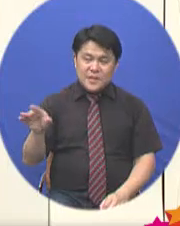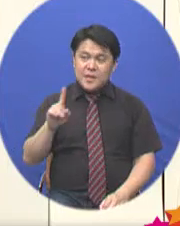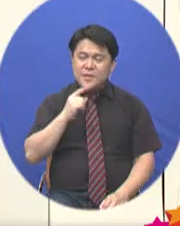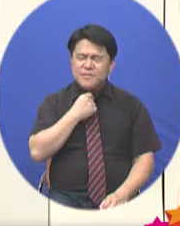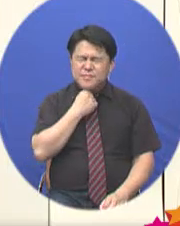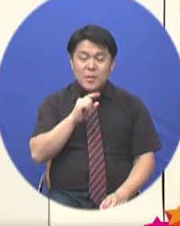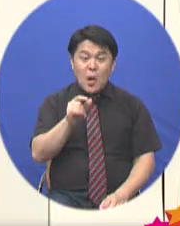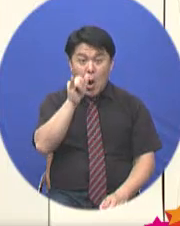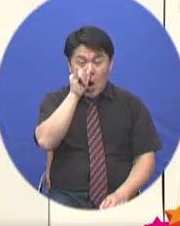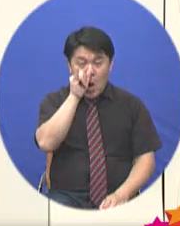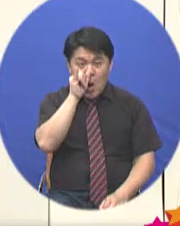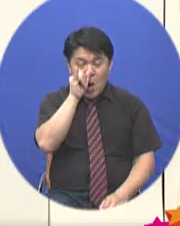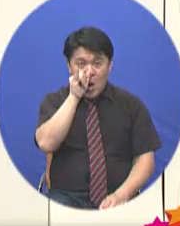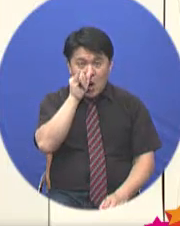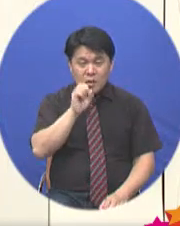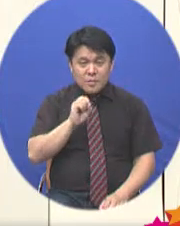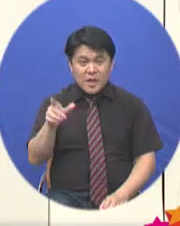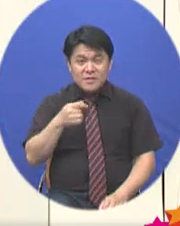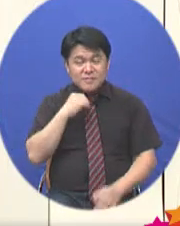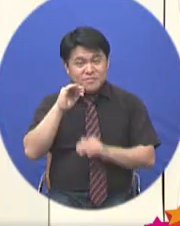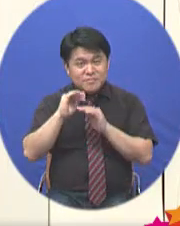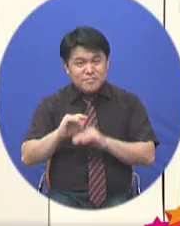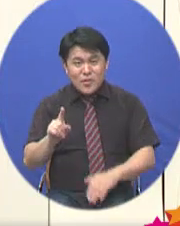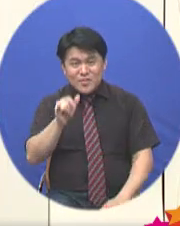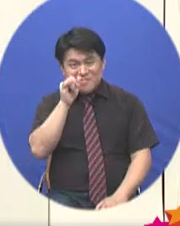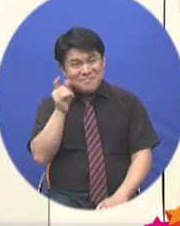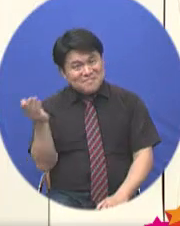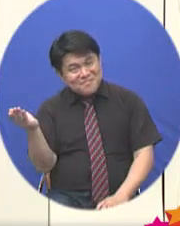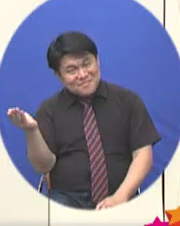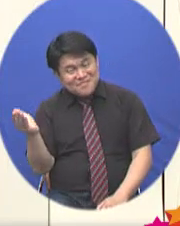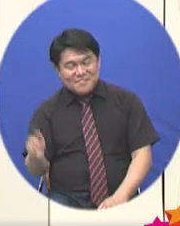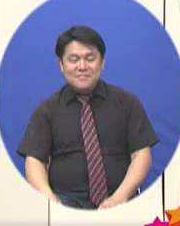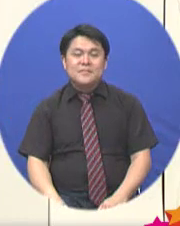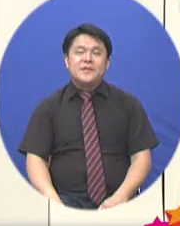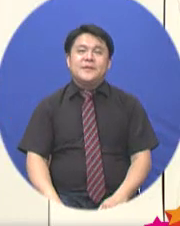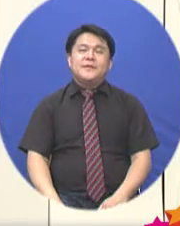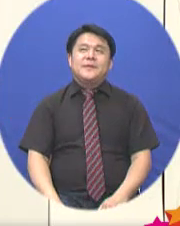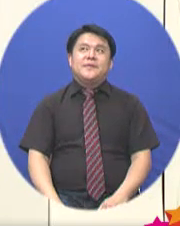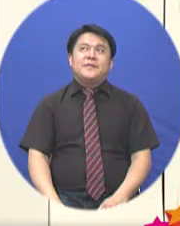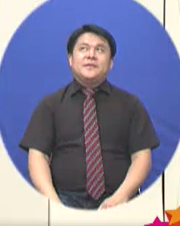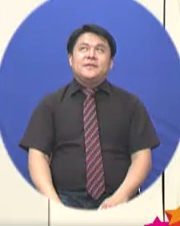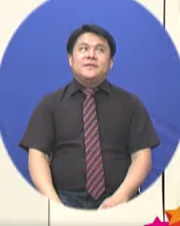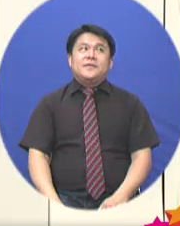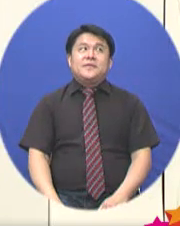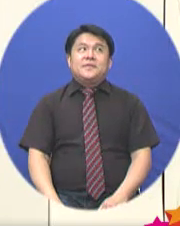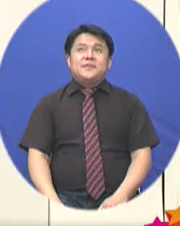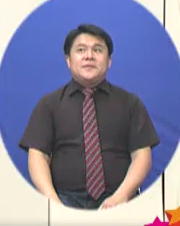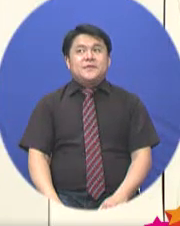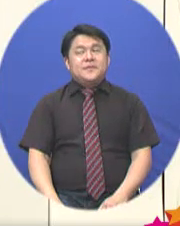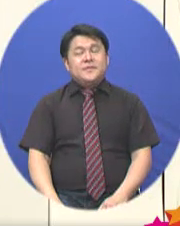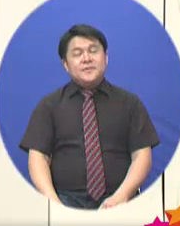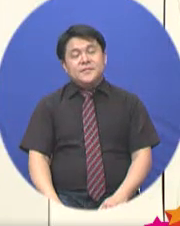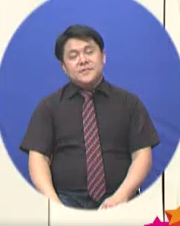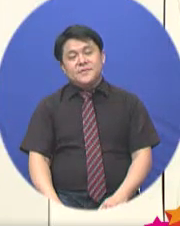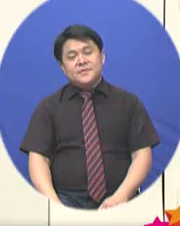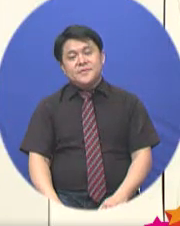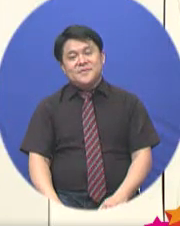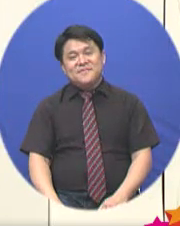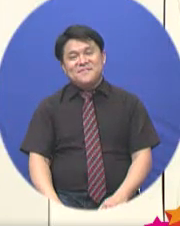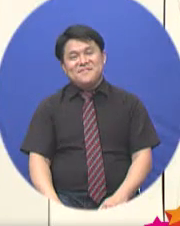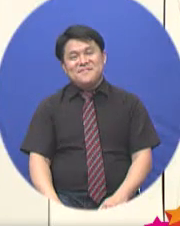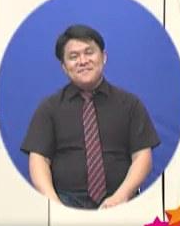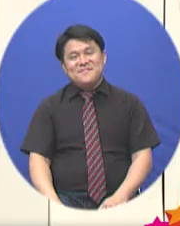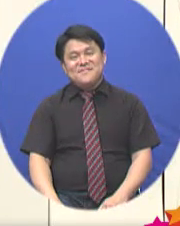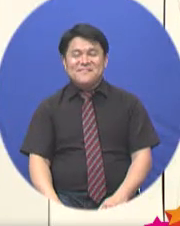싶은 말이나 건네고 싶은 말이 있으셨나요? 아, 딴 건 없고요.